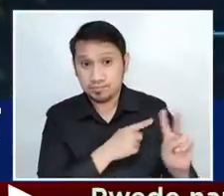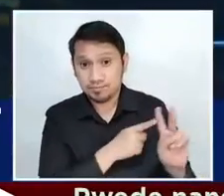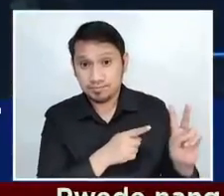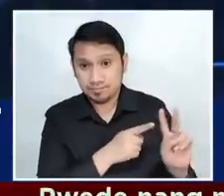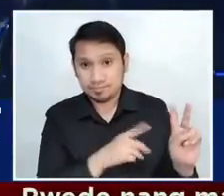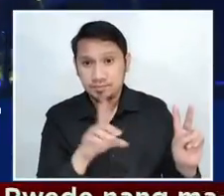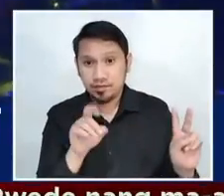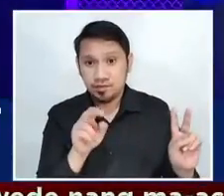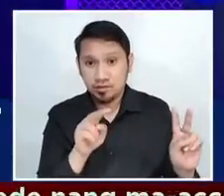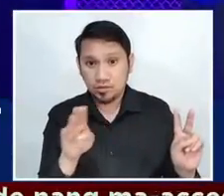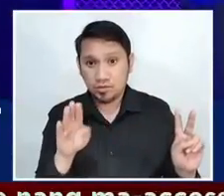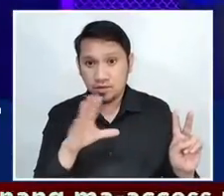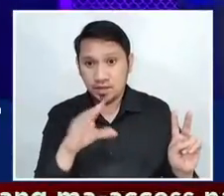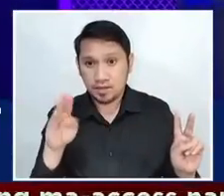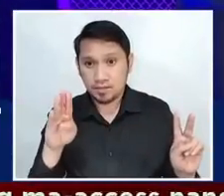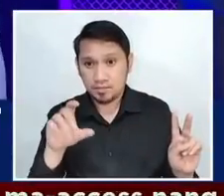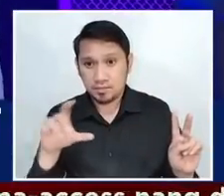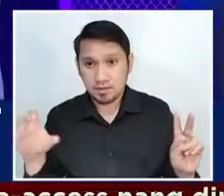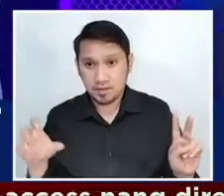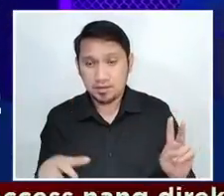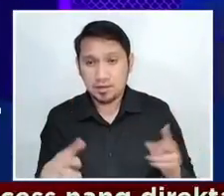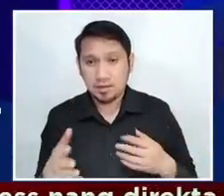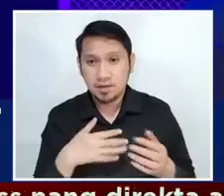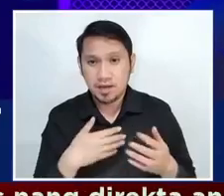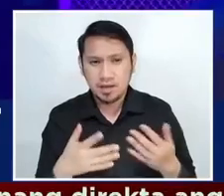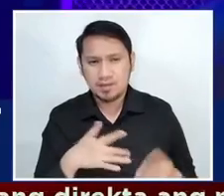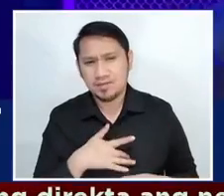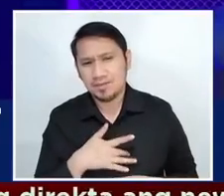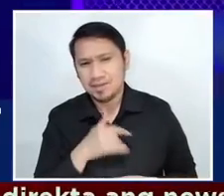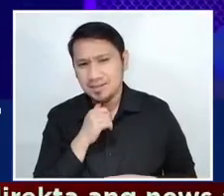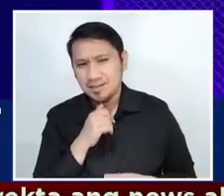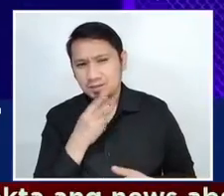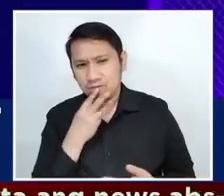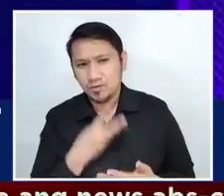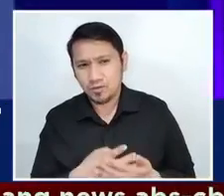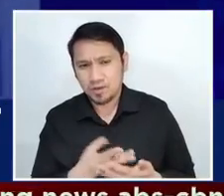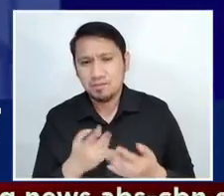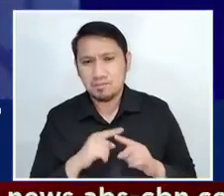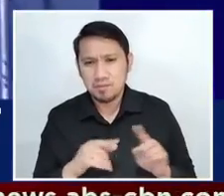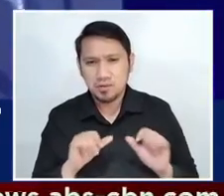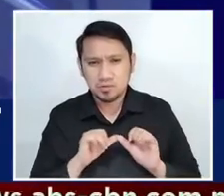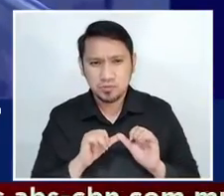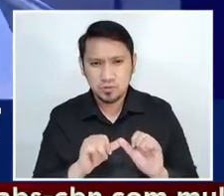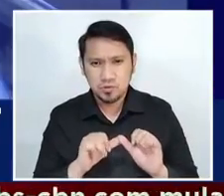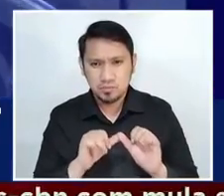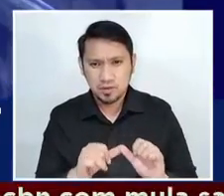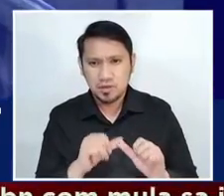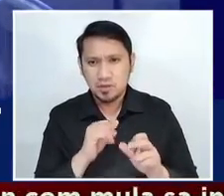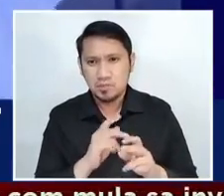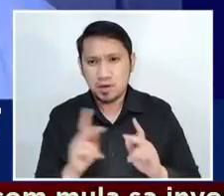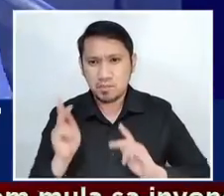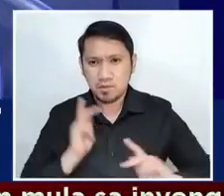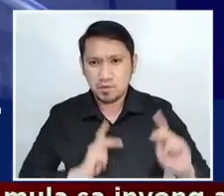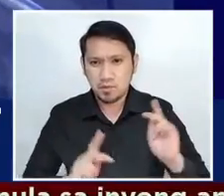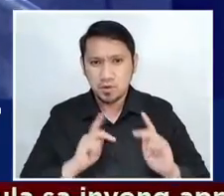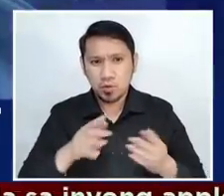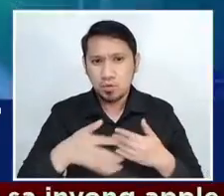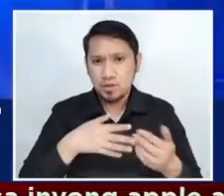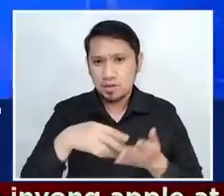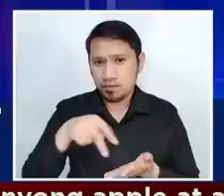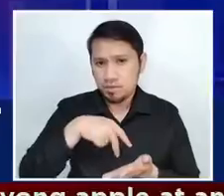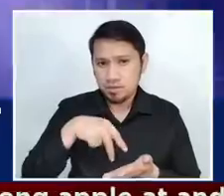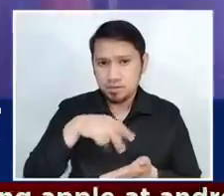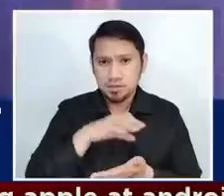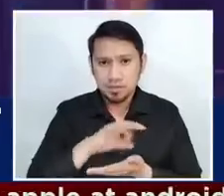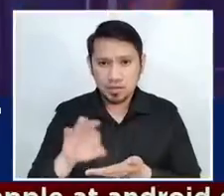Pangilinan at Bel Mariano. Kahit masama ang pakiramdam ni Bel, todo pa rin siya sa mga production numbers, mapasayaw o kanta.